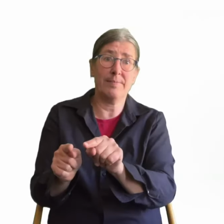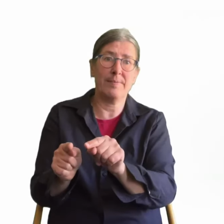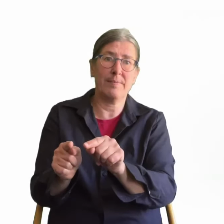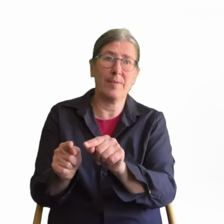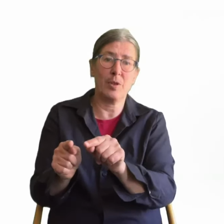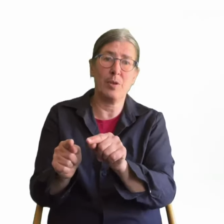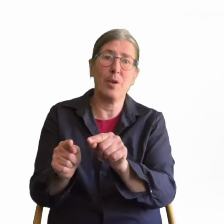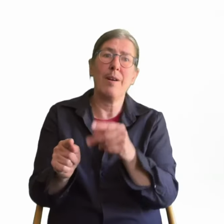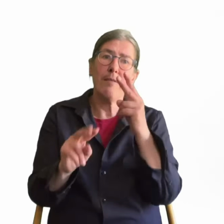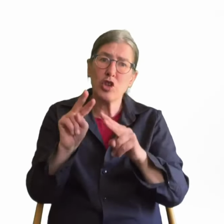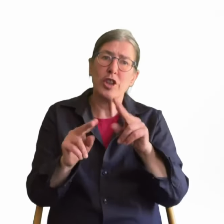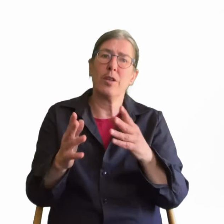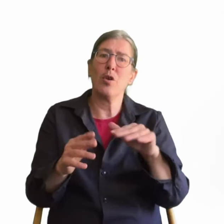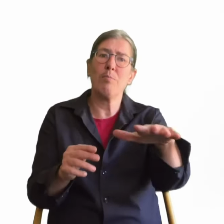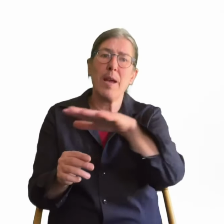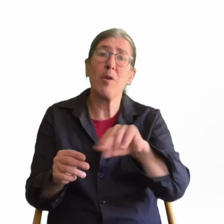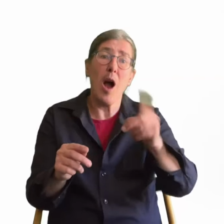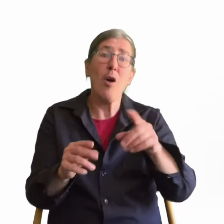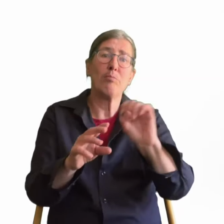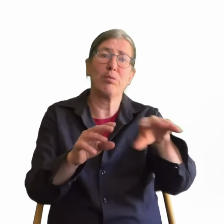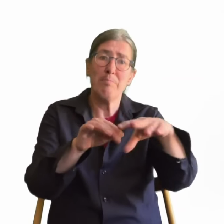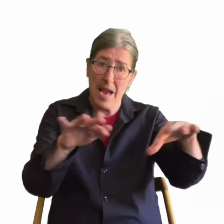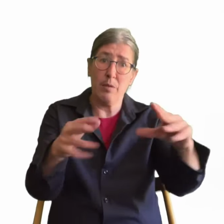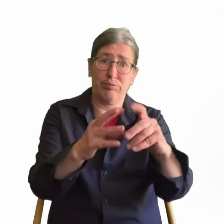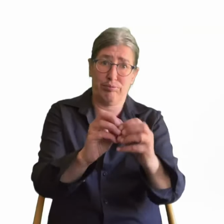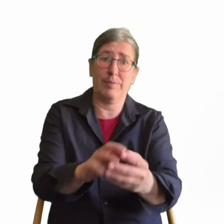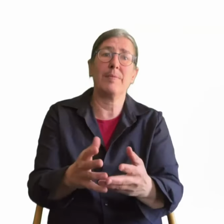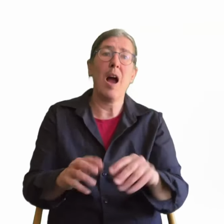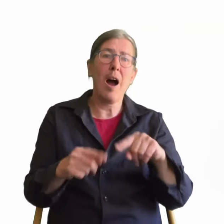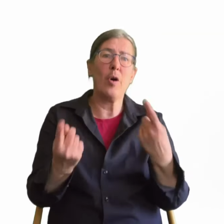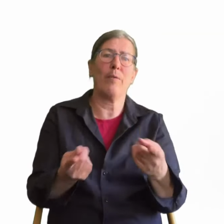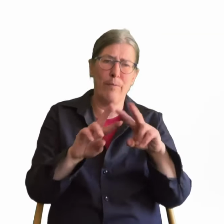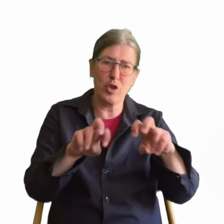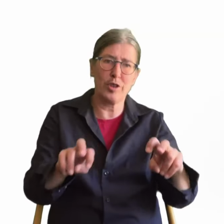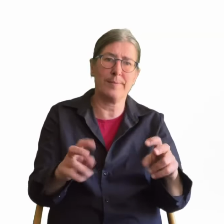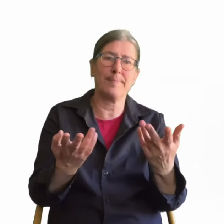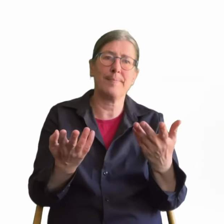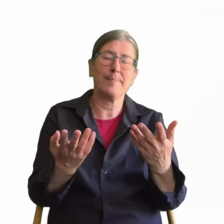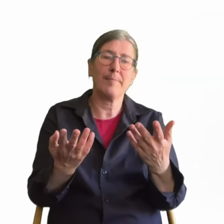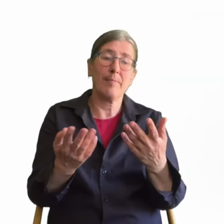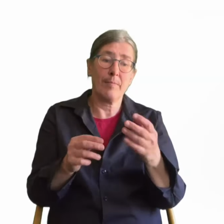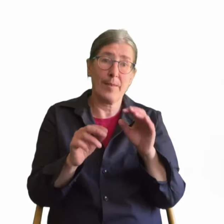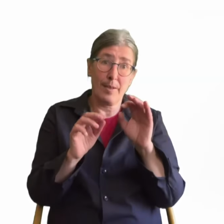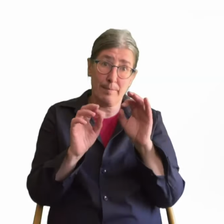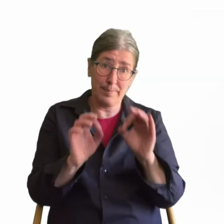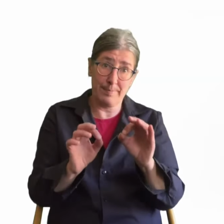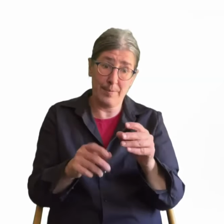sind, und zwar in verschiedenen Umgebungen, eben auch im Meer. Und es wird auch geforscht daran, dass wenn